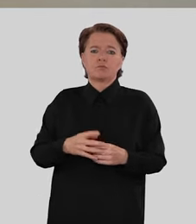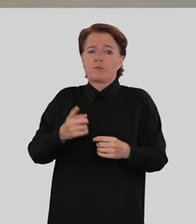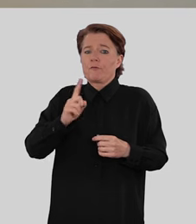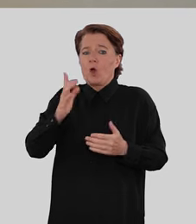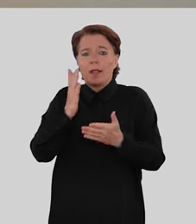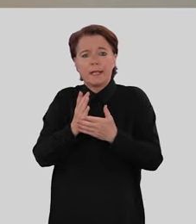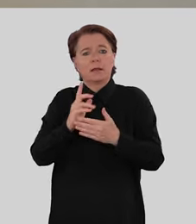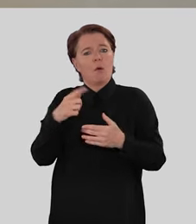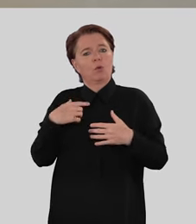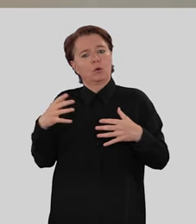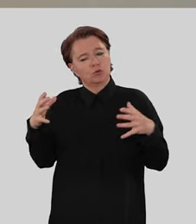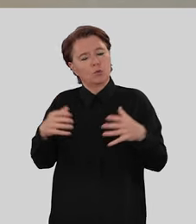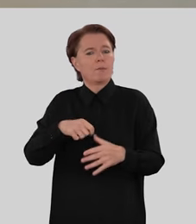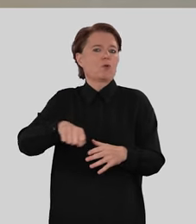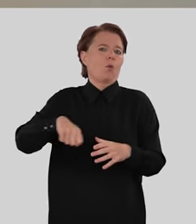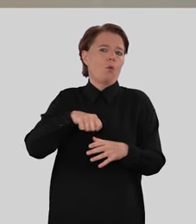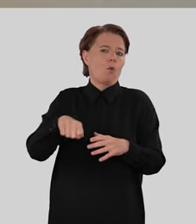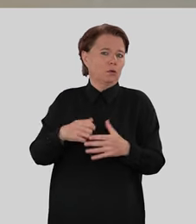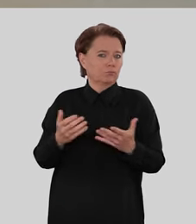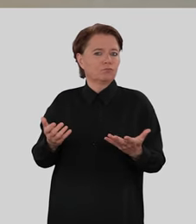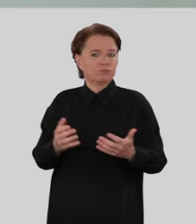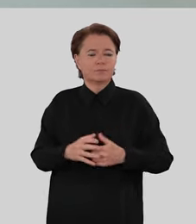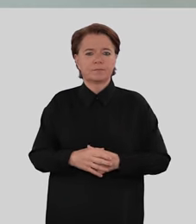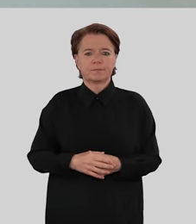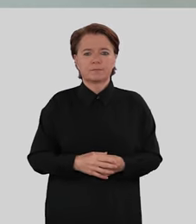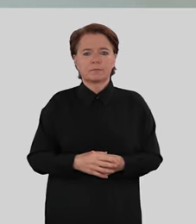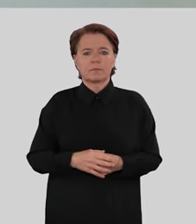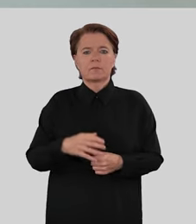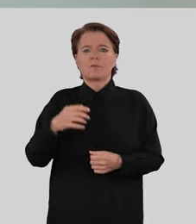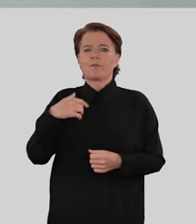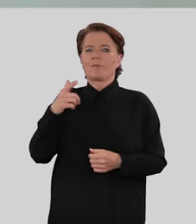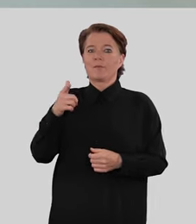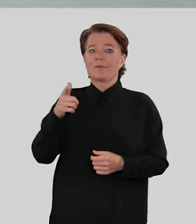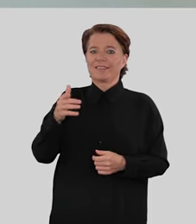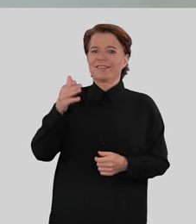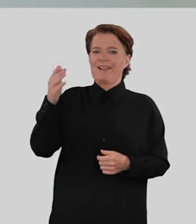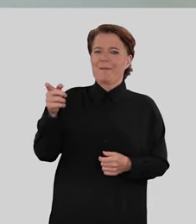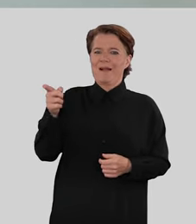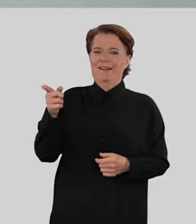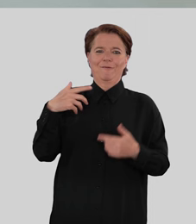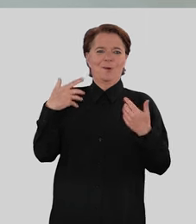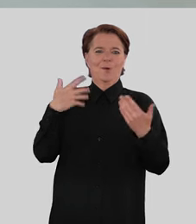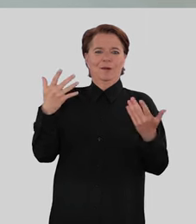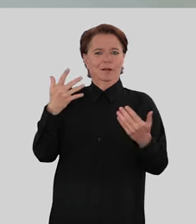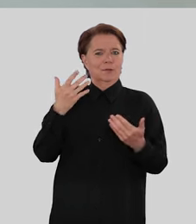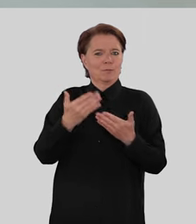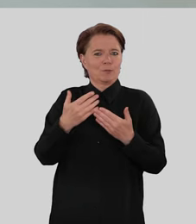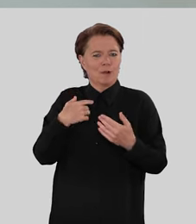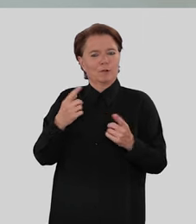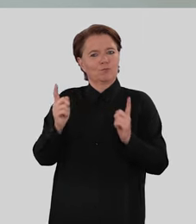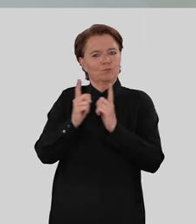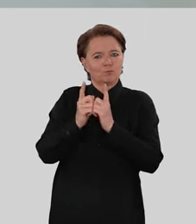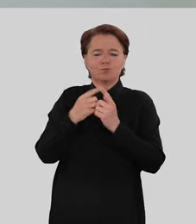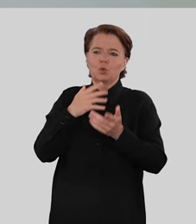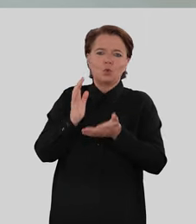wenn Wochenende ist, kochen wir immer zusammen. Da ist der Nachbar, der freut sich, wenn wir das hören.